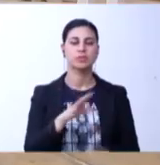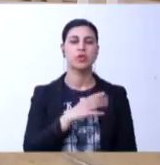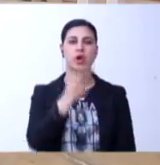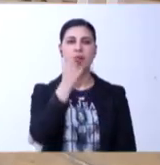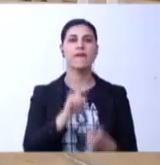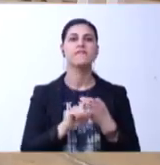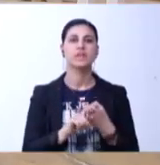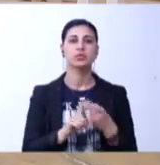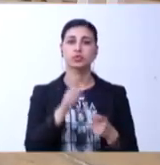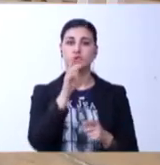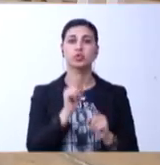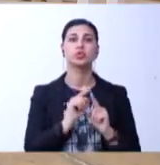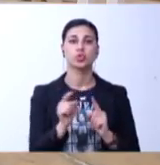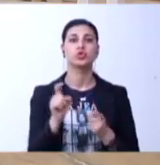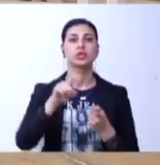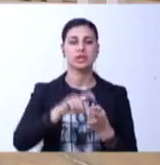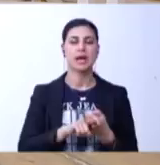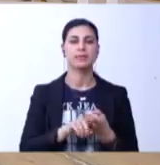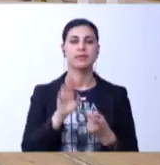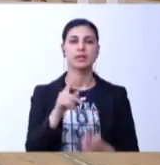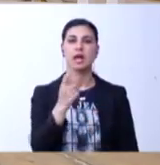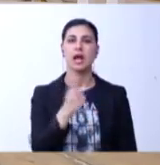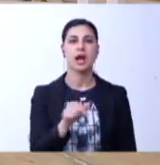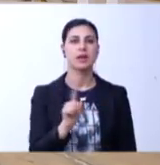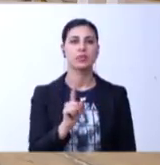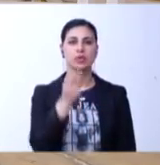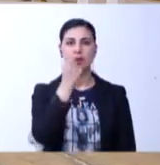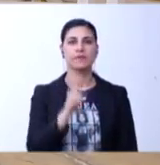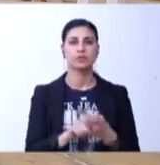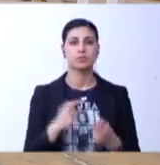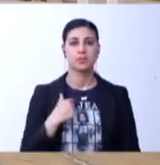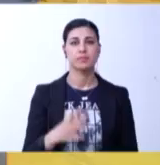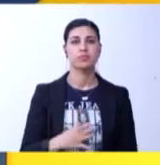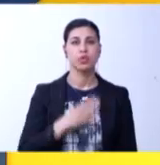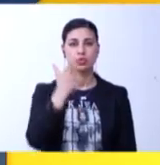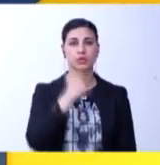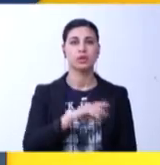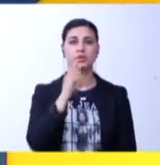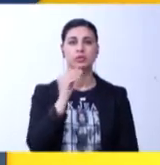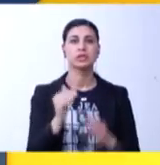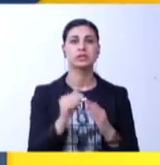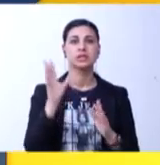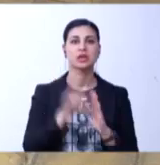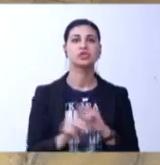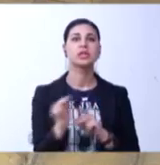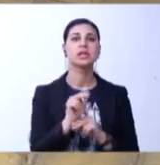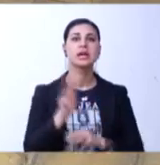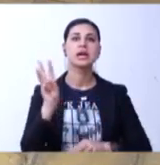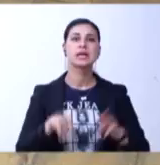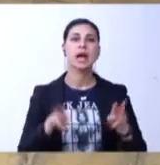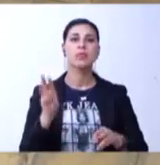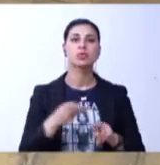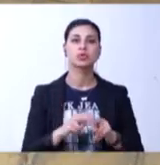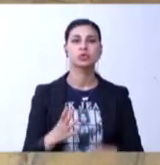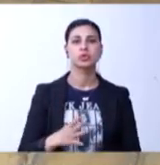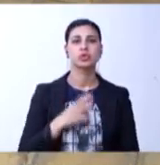ვირუსის სამიზნე, რომელიც დროში დაემთხვა. და არა მხოლოდ ვირუსის, მე მქონია პრაქტიკაში, როდესაც სახში წარმოებული რემონტის გამო, იმის გამო, რომ